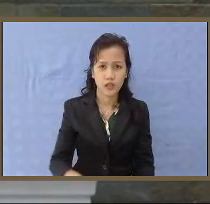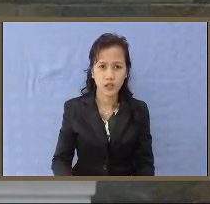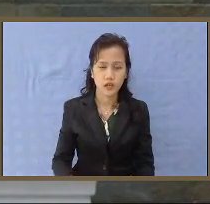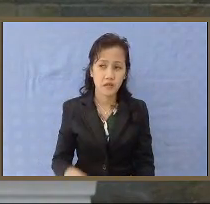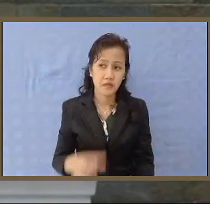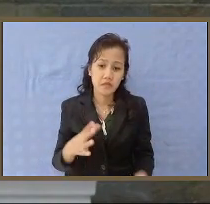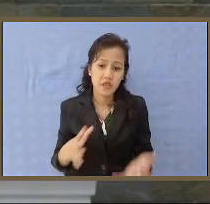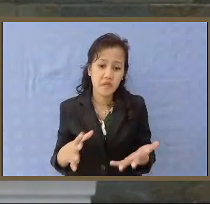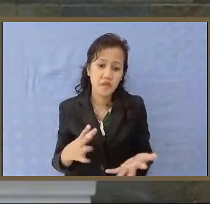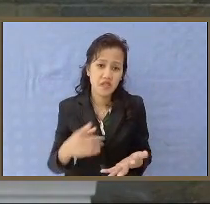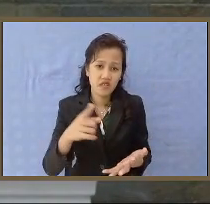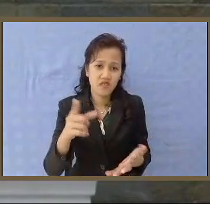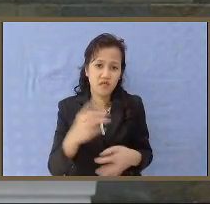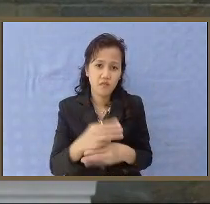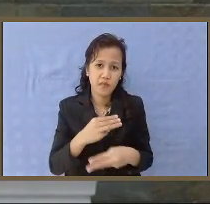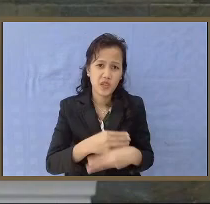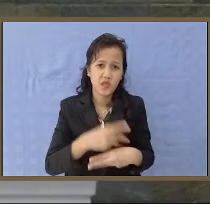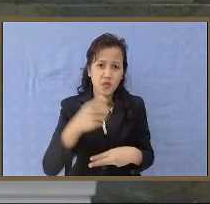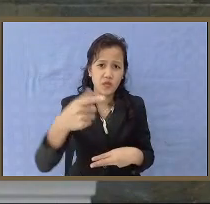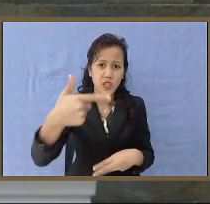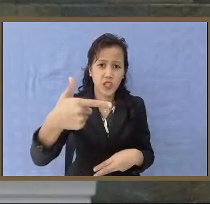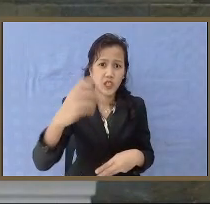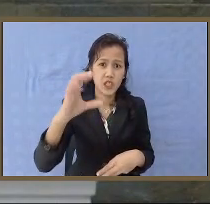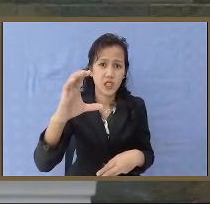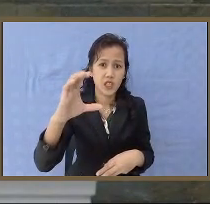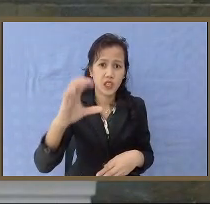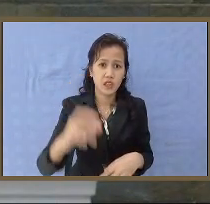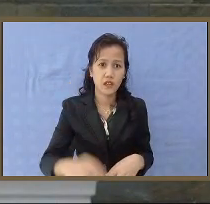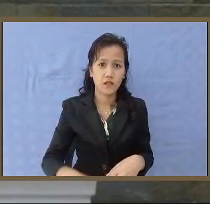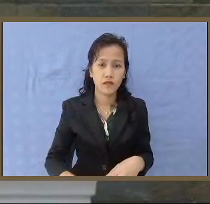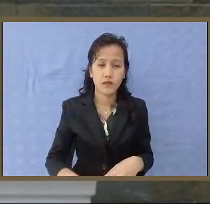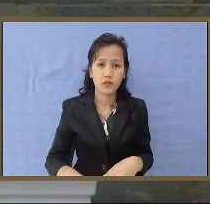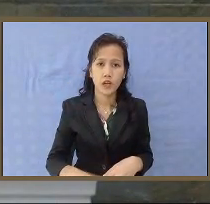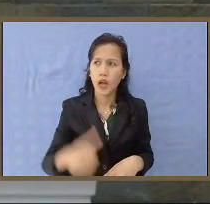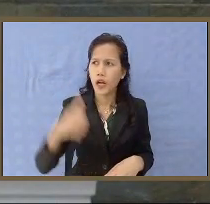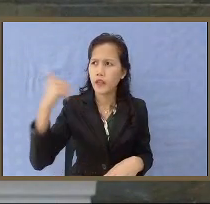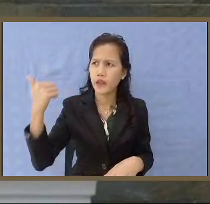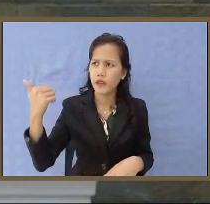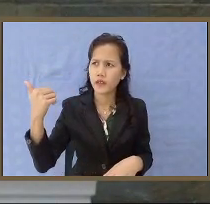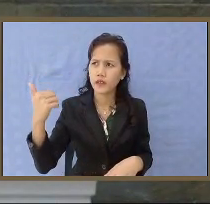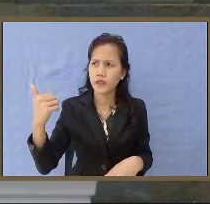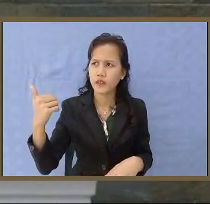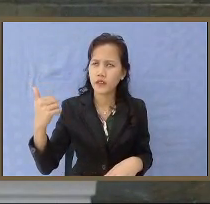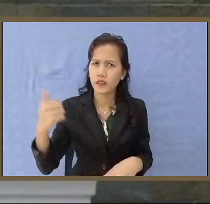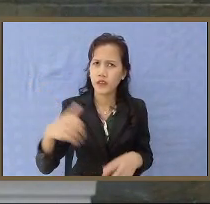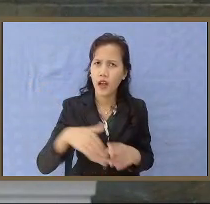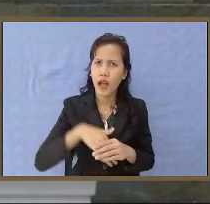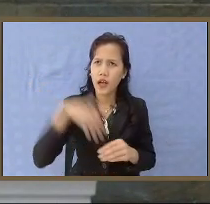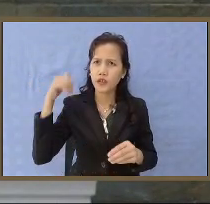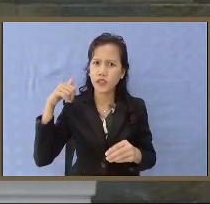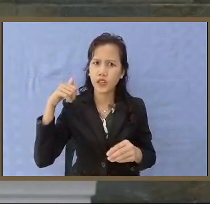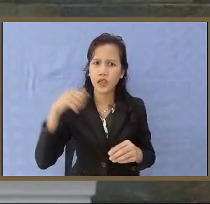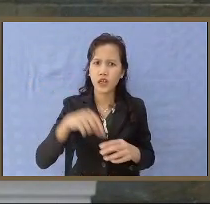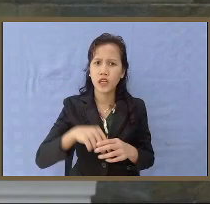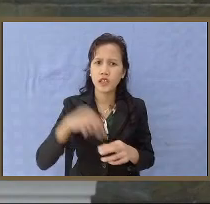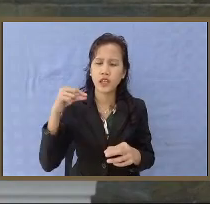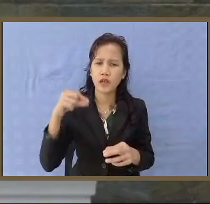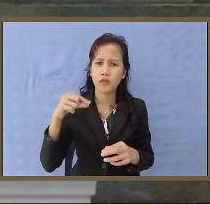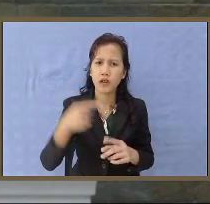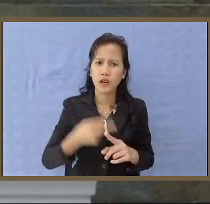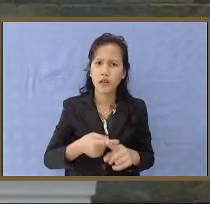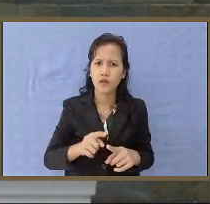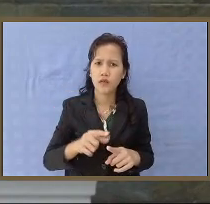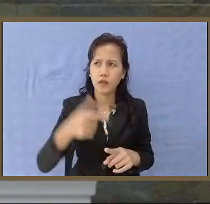group chat, yung iba nakikita ko, nagli-leave na sila sa ibang grupo. And then, ang problema ho nito, baka hindi na